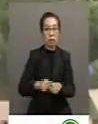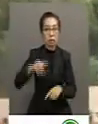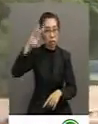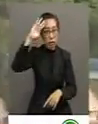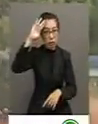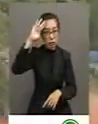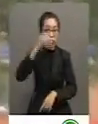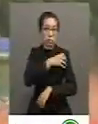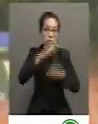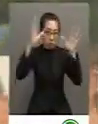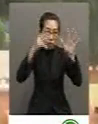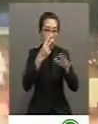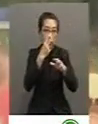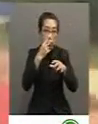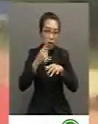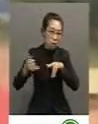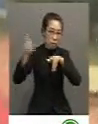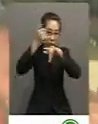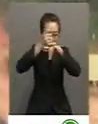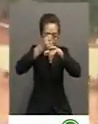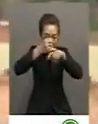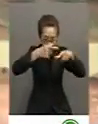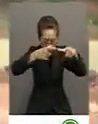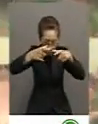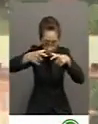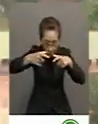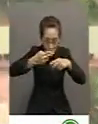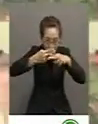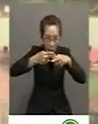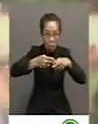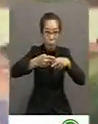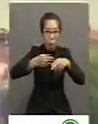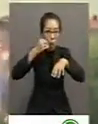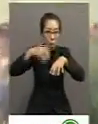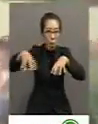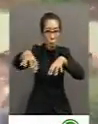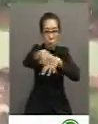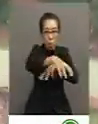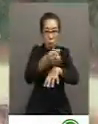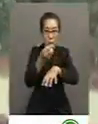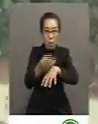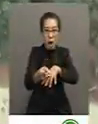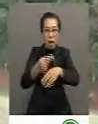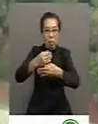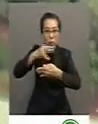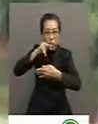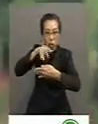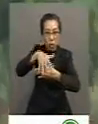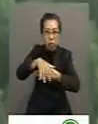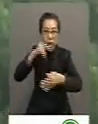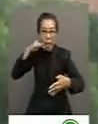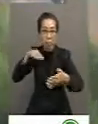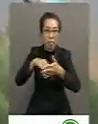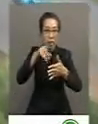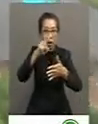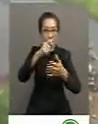ได้ปฏิบัติการตรวจสอบภาพทางอากาศพบว่าพื้นที่ถูกบุกรุกเป็นวงกว้างค่ะมีการสร้างเขื่อนกั้นกีดขวางทางน้